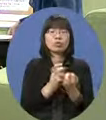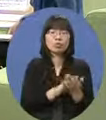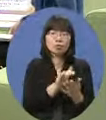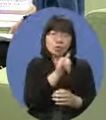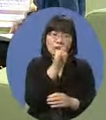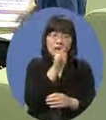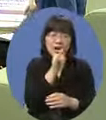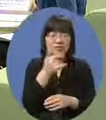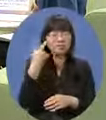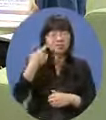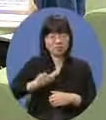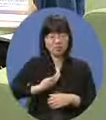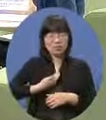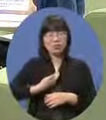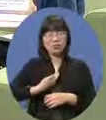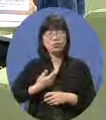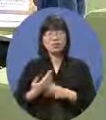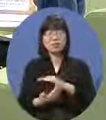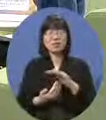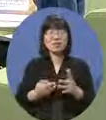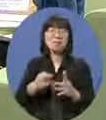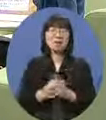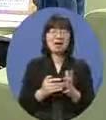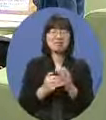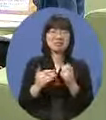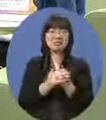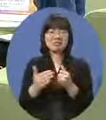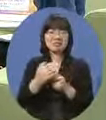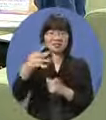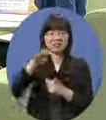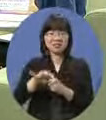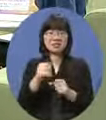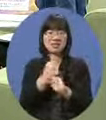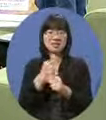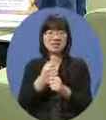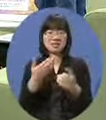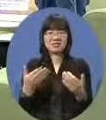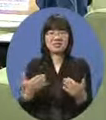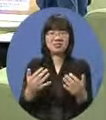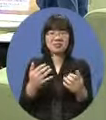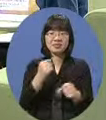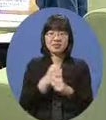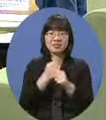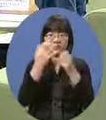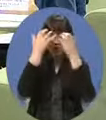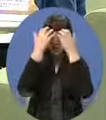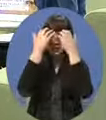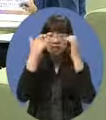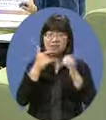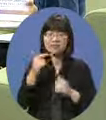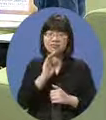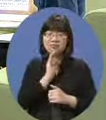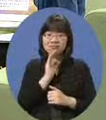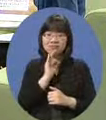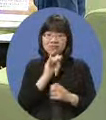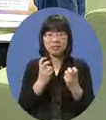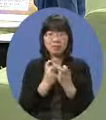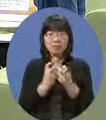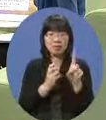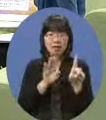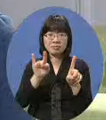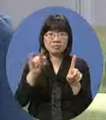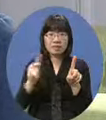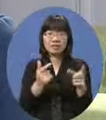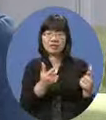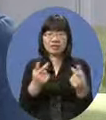알고 제가 네. 한번 차트로 네. 아, 이거 중요한 차트네요. 네, 좀 자세히 만들어요. 굉장히 고생을 많이 했는데요. 네, 이 방법을 한번 우리